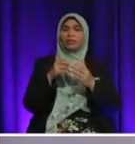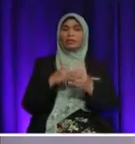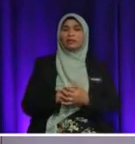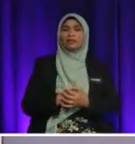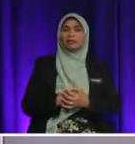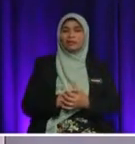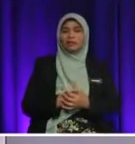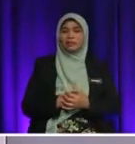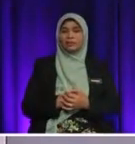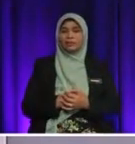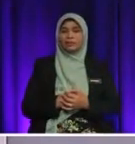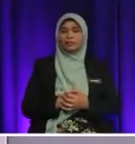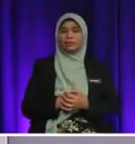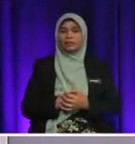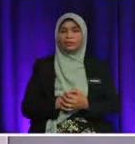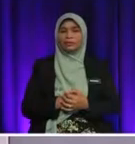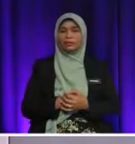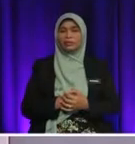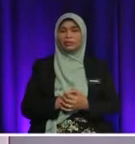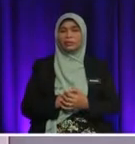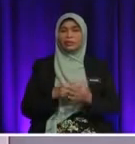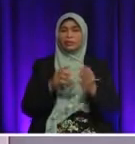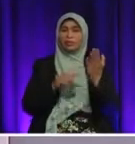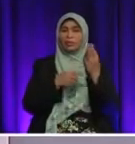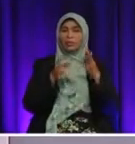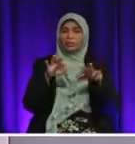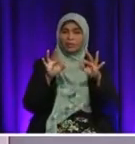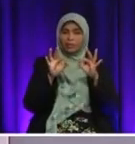Permulaan. Tak? Baik. Permulaan cerita di mana